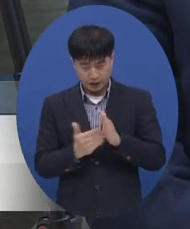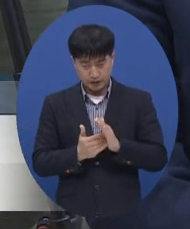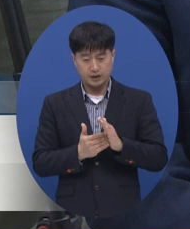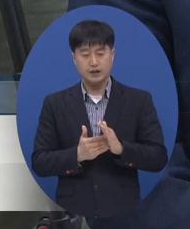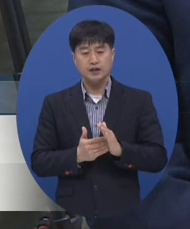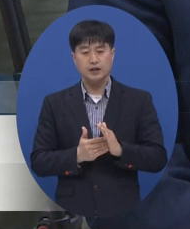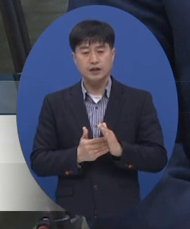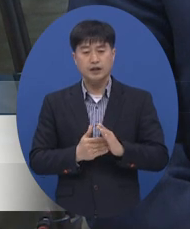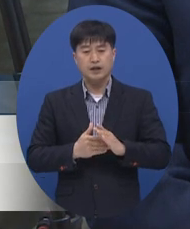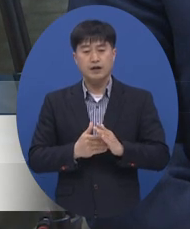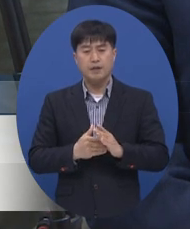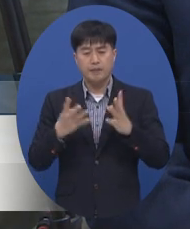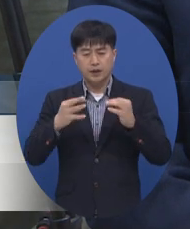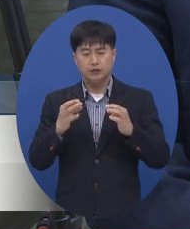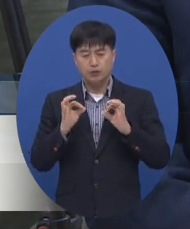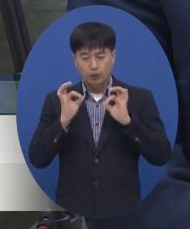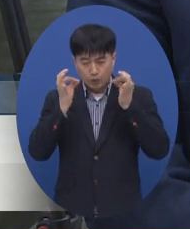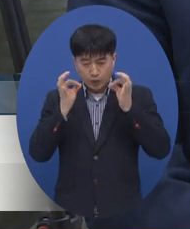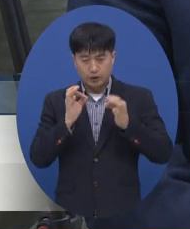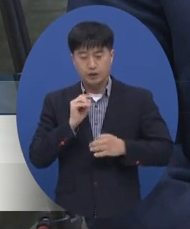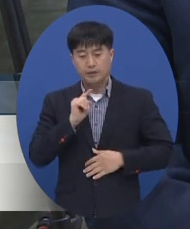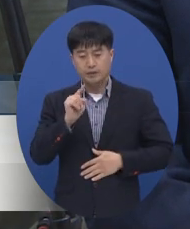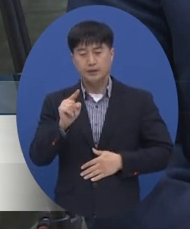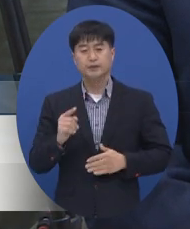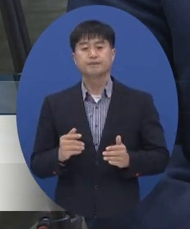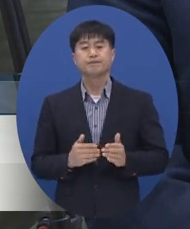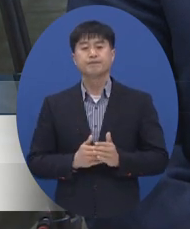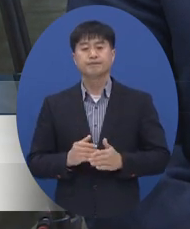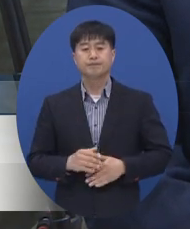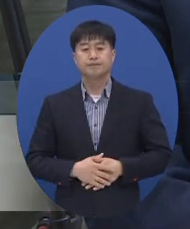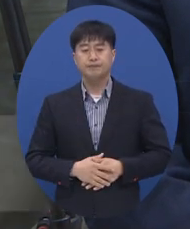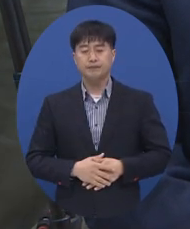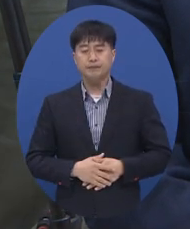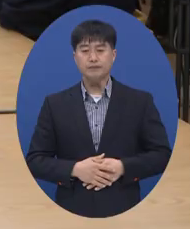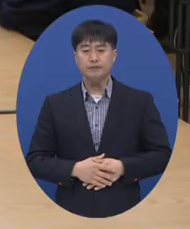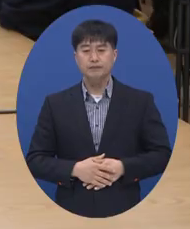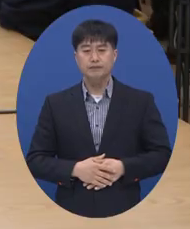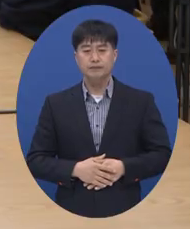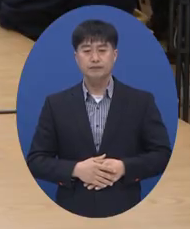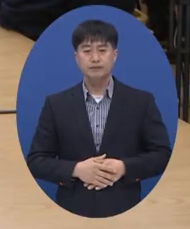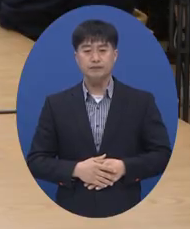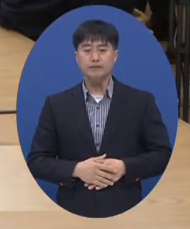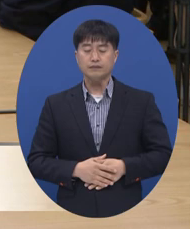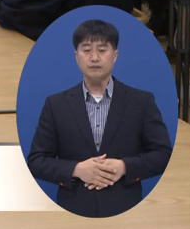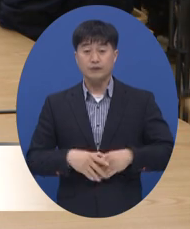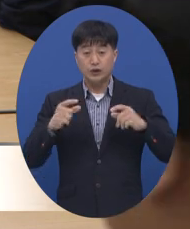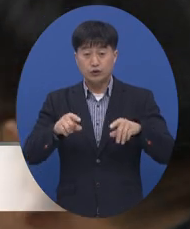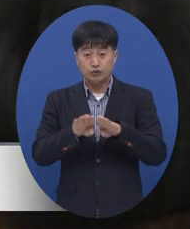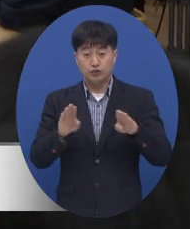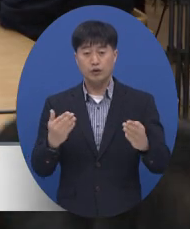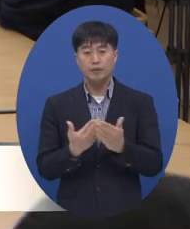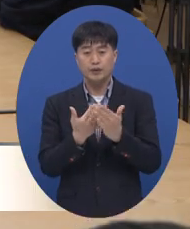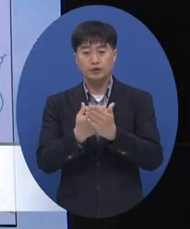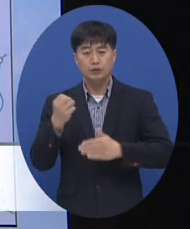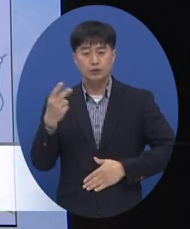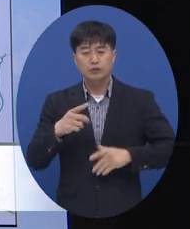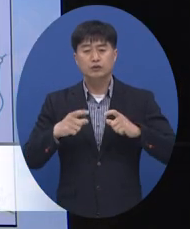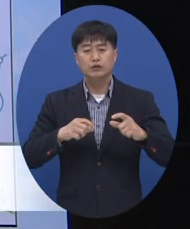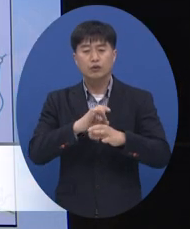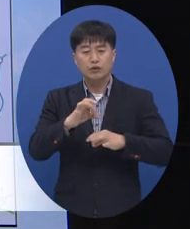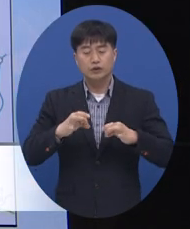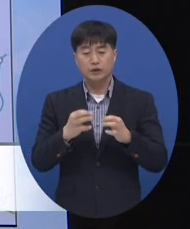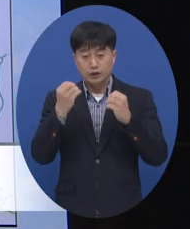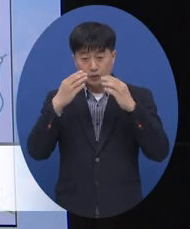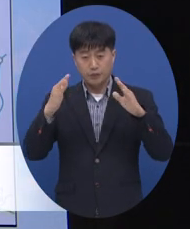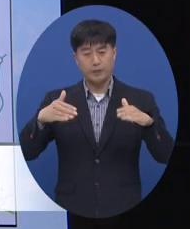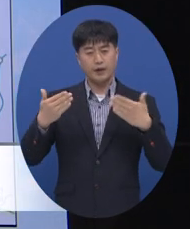하는데 나름대로 많은 노력을 기울여 나가겠습니다. 지역 균형 발전은 물론 지역 경제에도